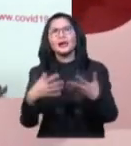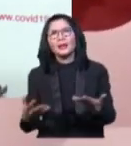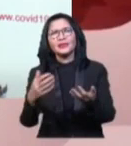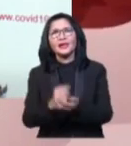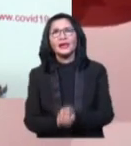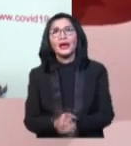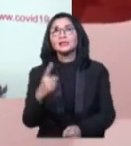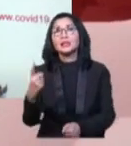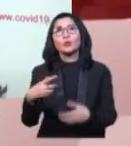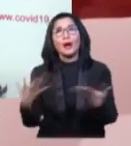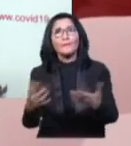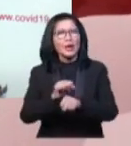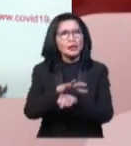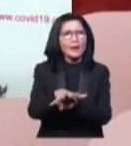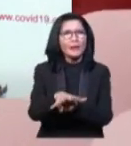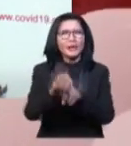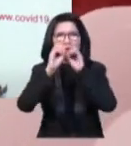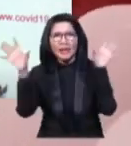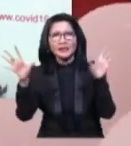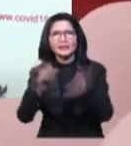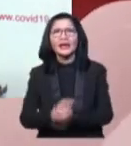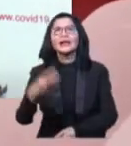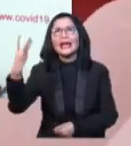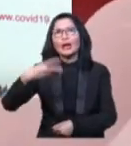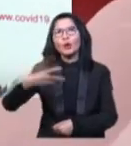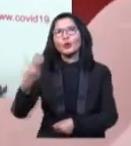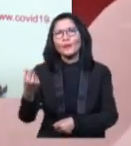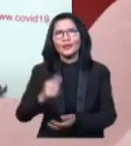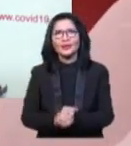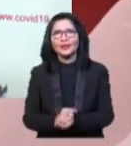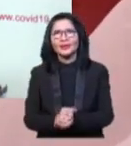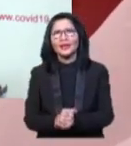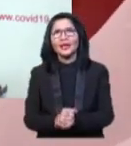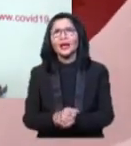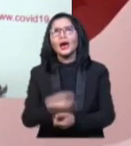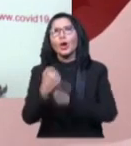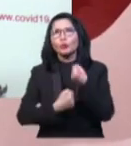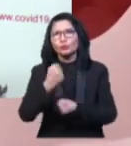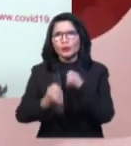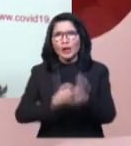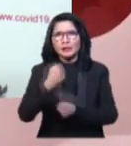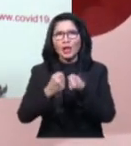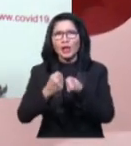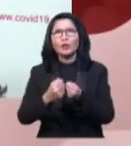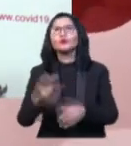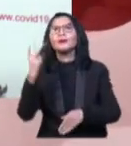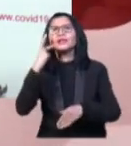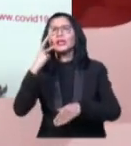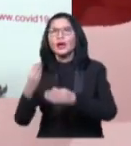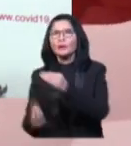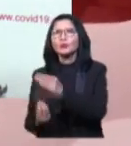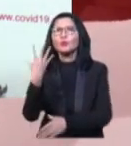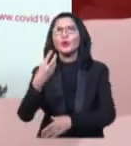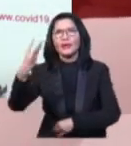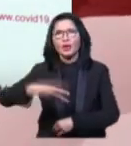tersebut. Salah satu dampak yang terlihat adalah di bidang ekonomi. Usaha-usaha untuk tetap menjaga pertumbuhan ekonomi di